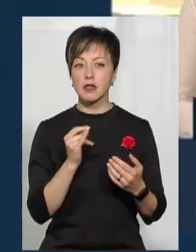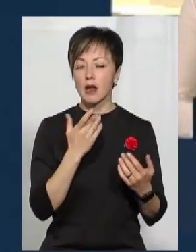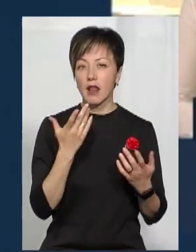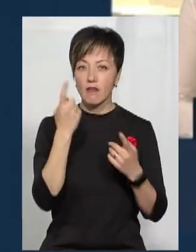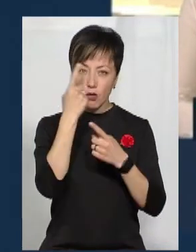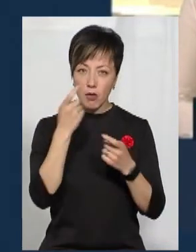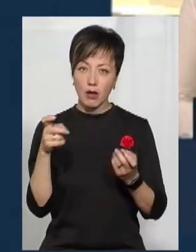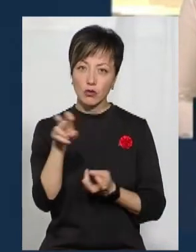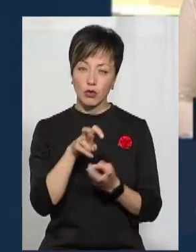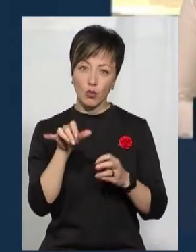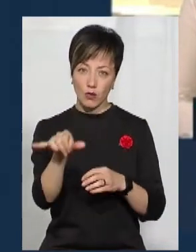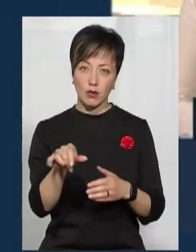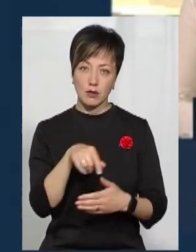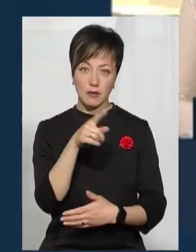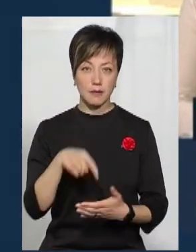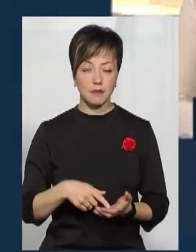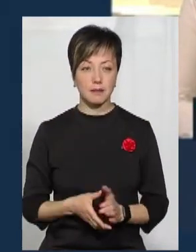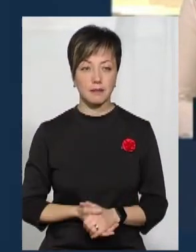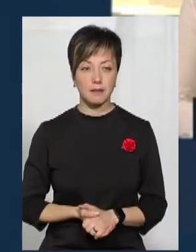якусь інформацію до архіву?